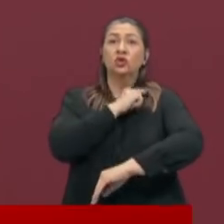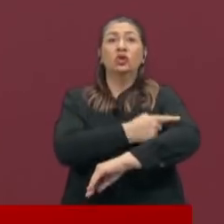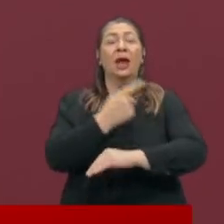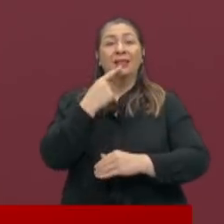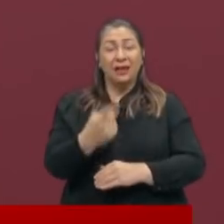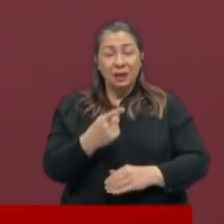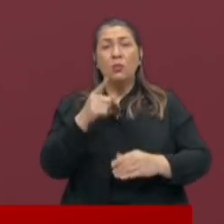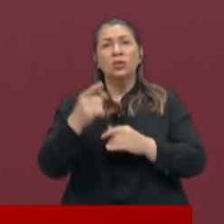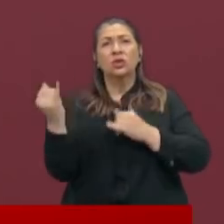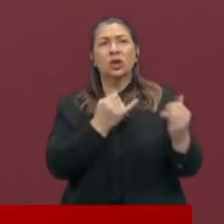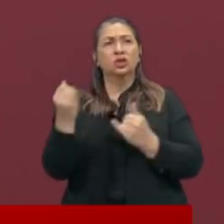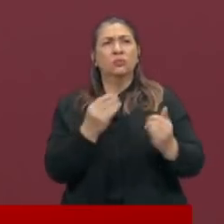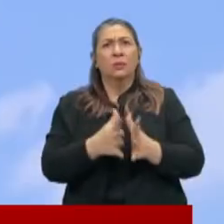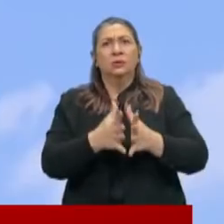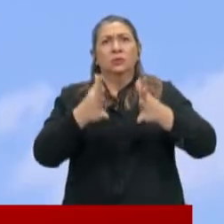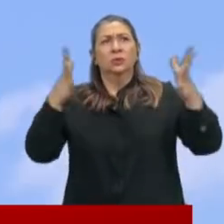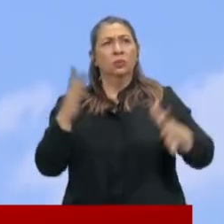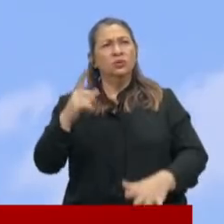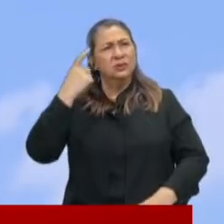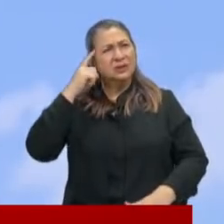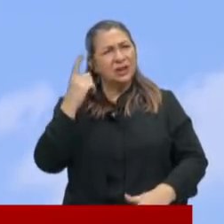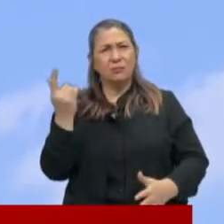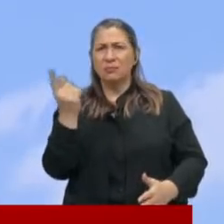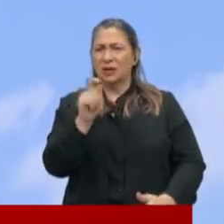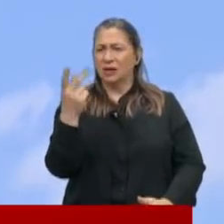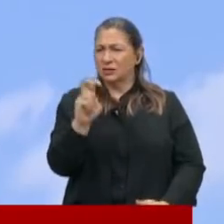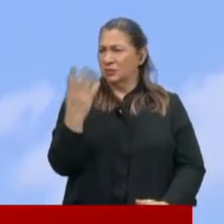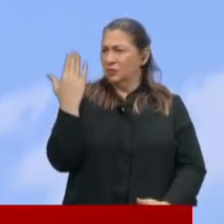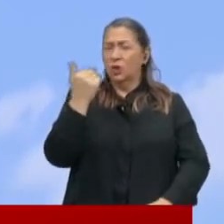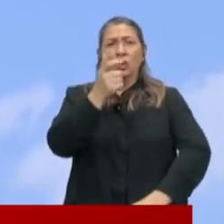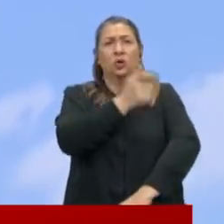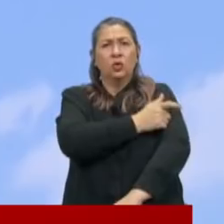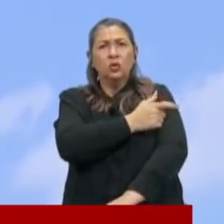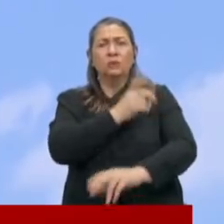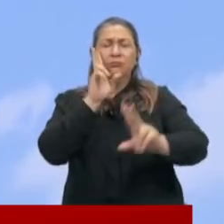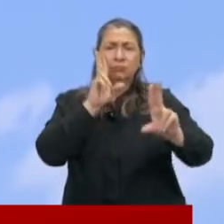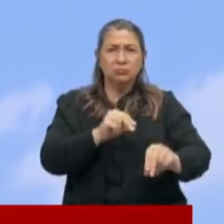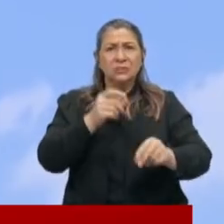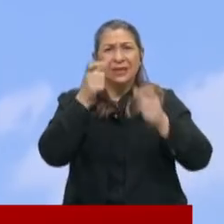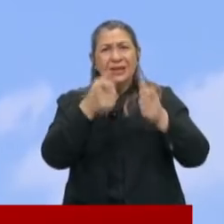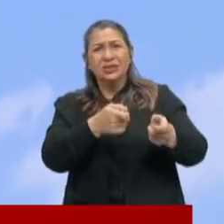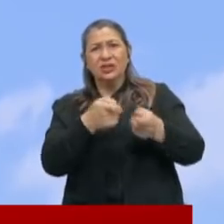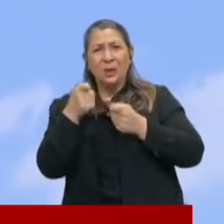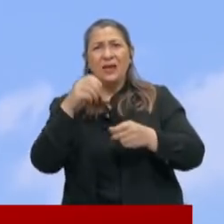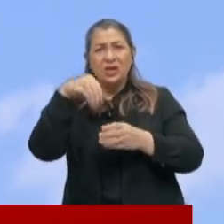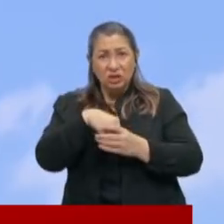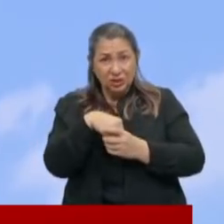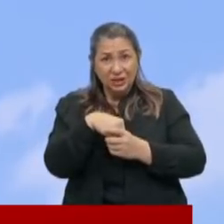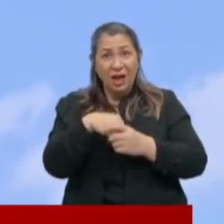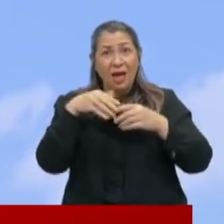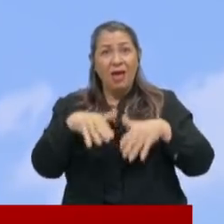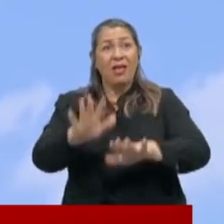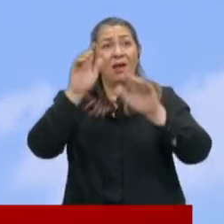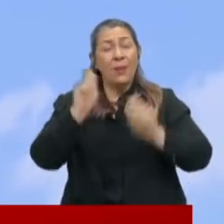çıkışıysa tartışmayı daha da alevlendirdi. Bu zihniyet daha birkaç ay önce yurt ve barınma sorunlarına dikkat çekmek amacıyla